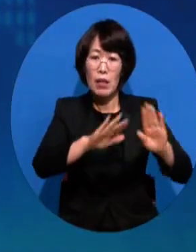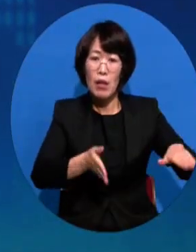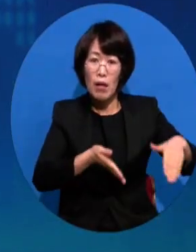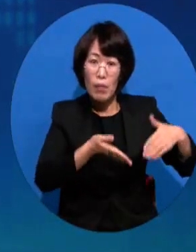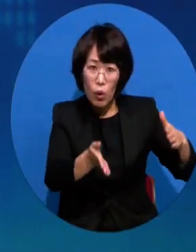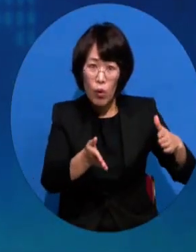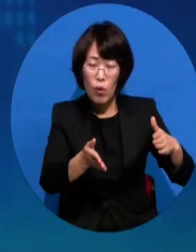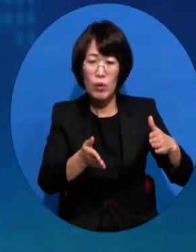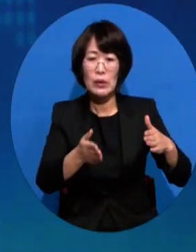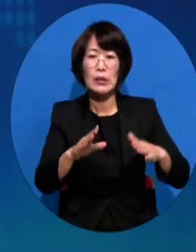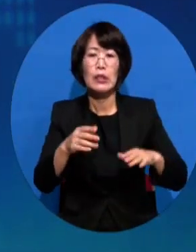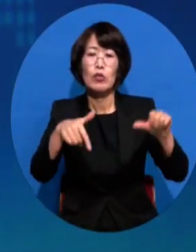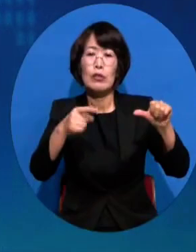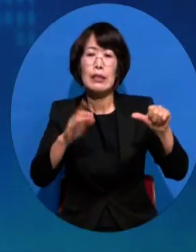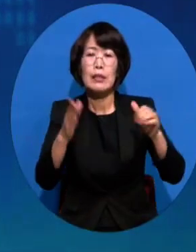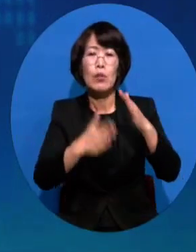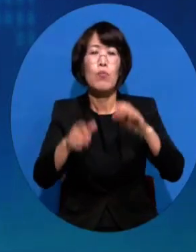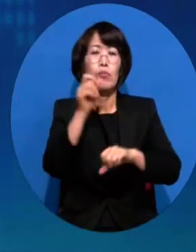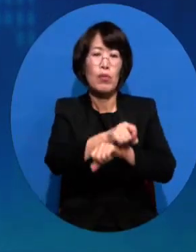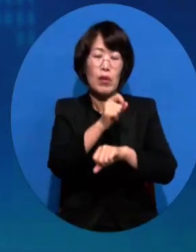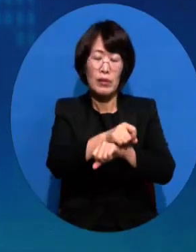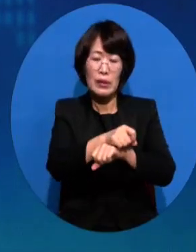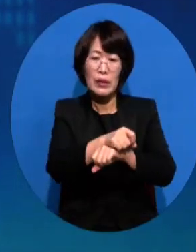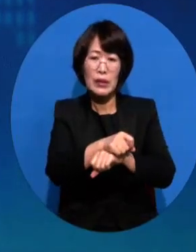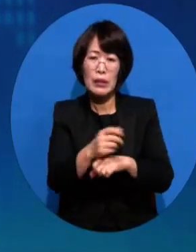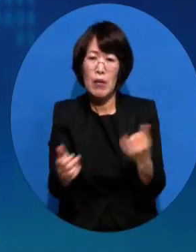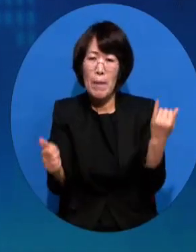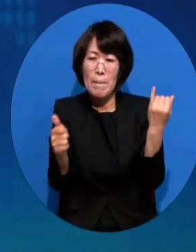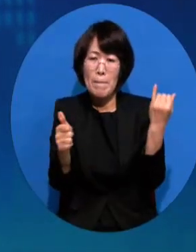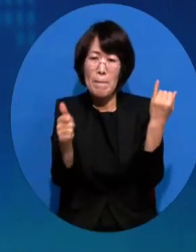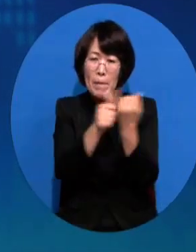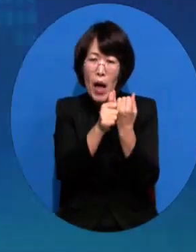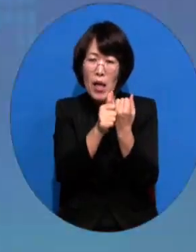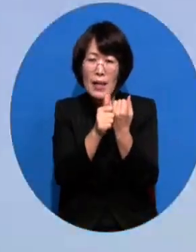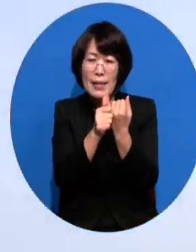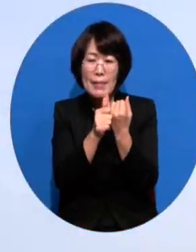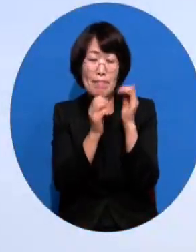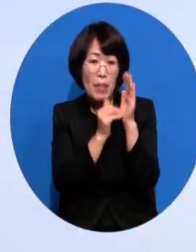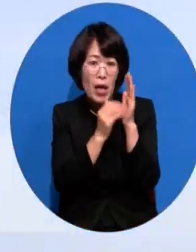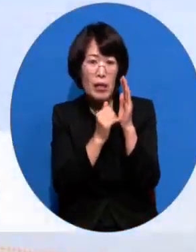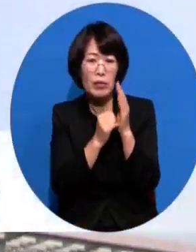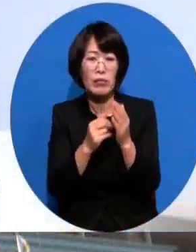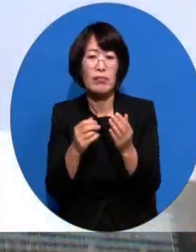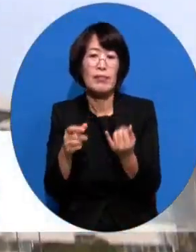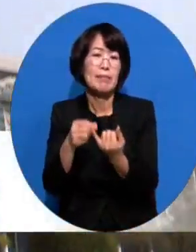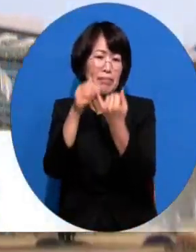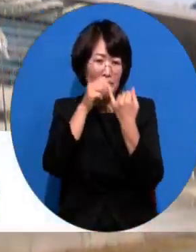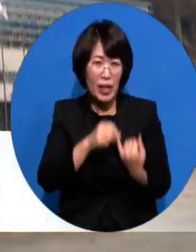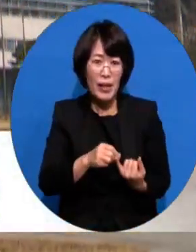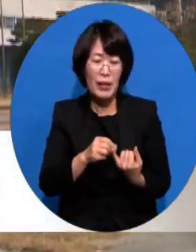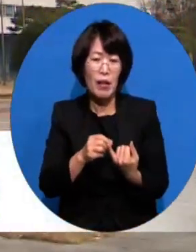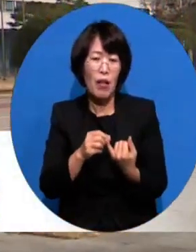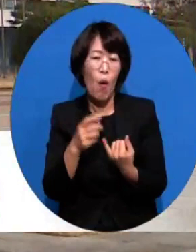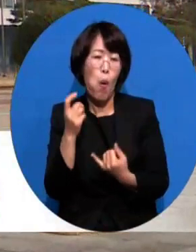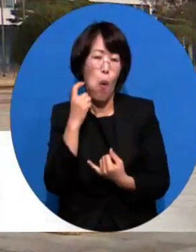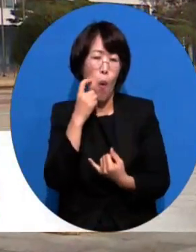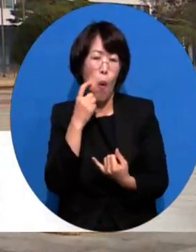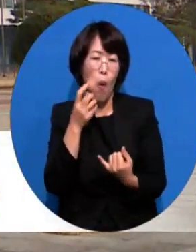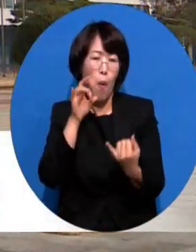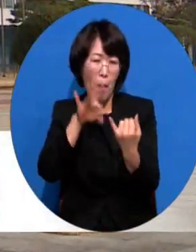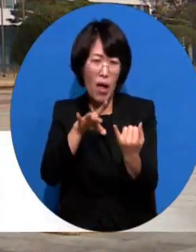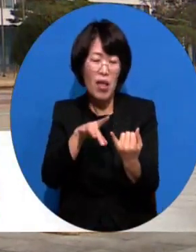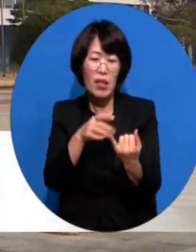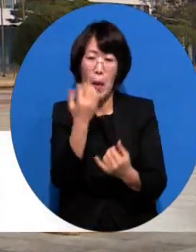전라남도는 도청 6급 공무원이 결혼 사실을 숨긴 채 공무원 채용을 도와주겠다며 여성에게 접근해